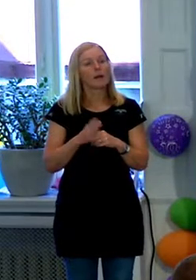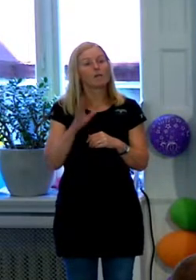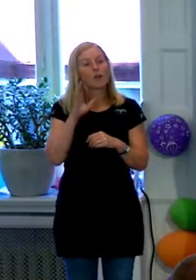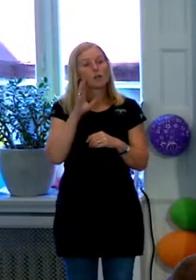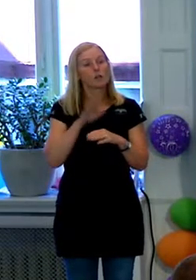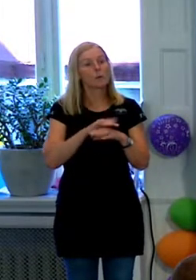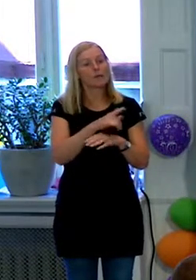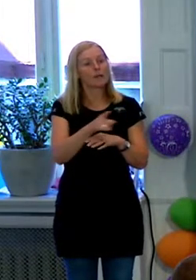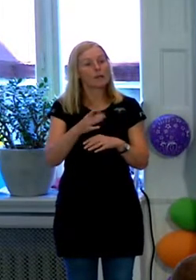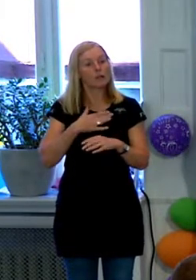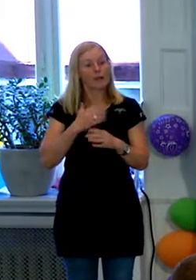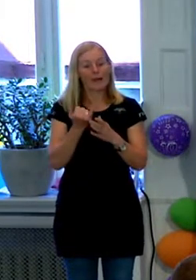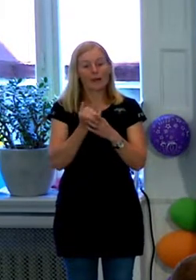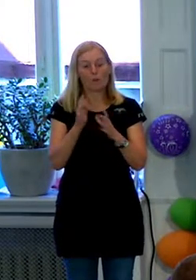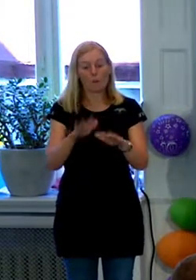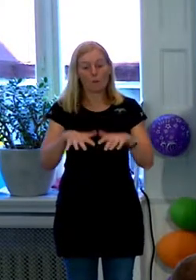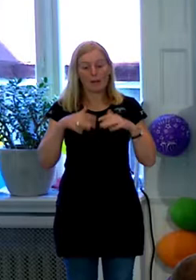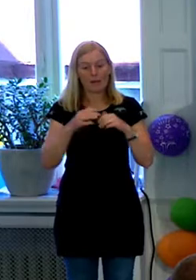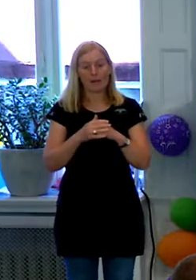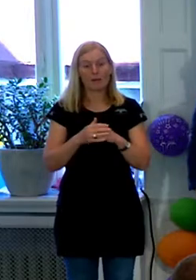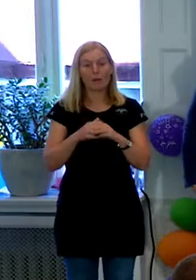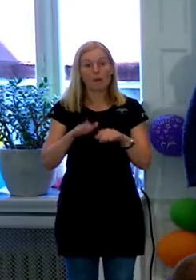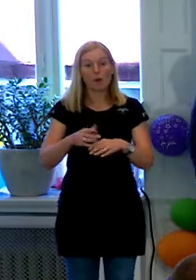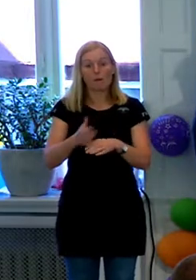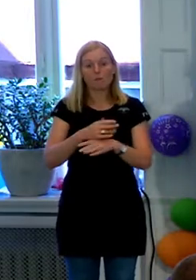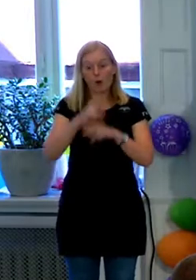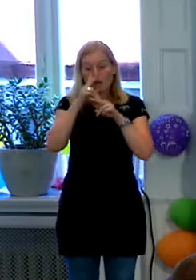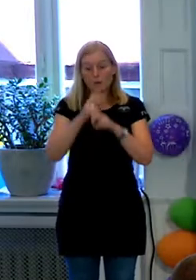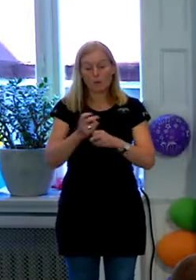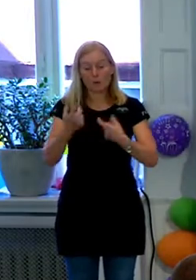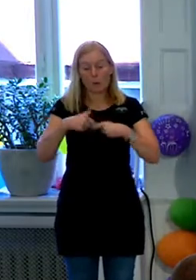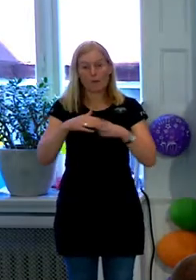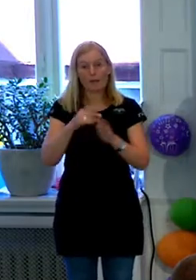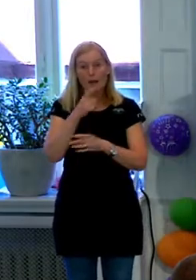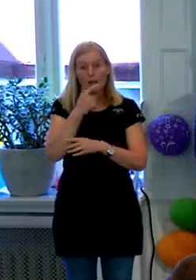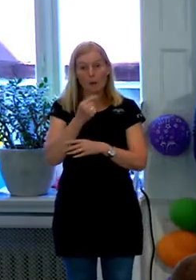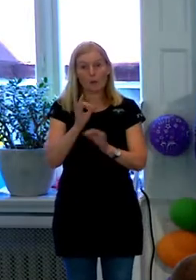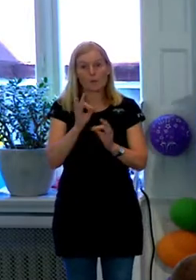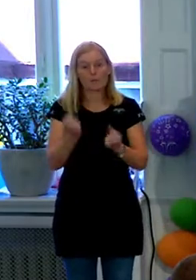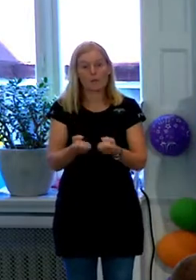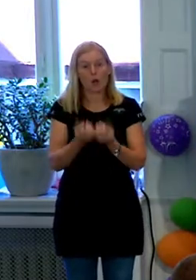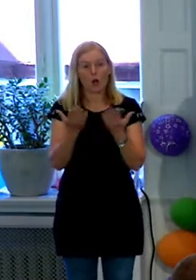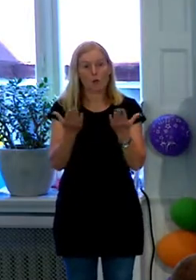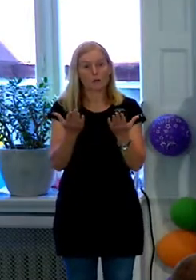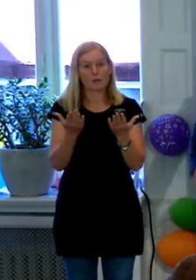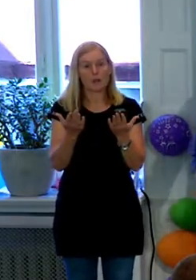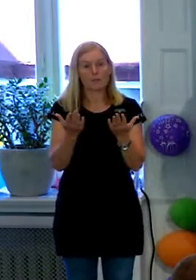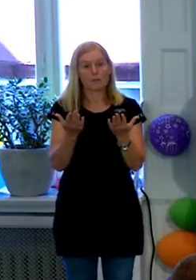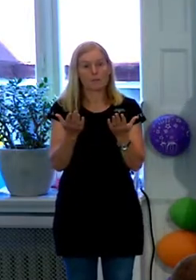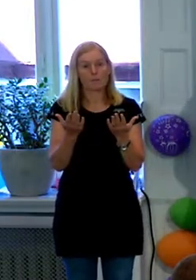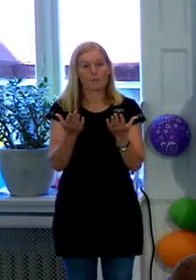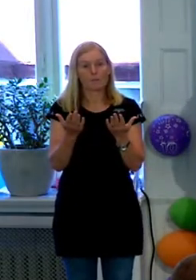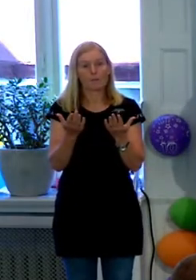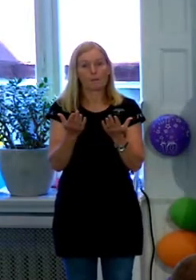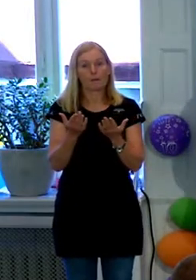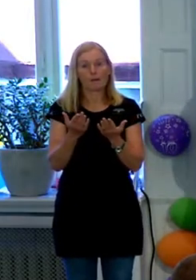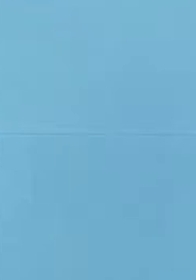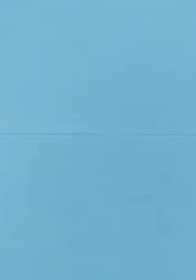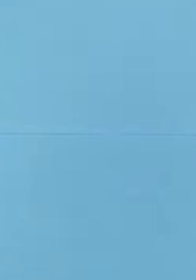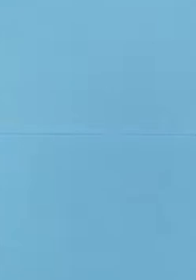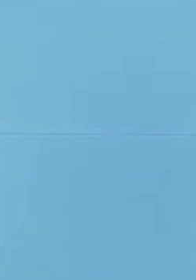tycker i publiken. Du har gjort en förstudie kring Lund, hur vi ska lösa genom trafiken